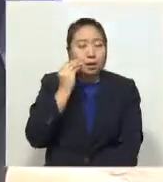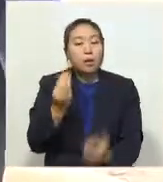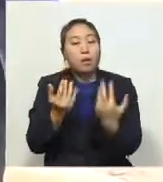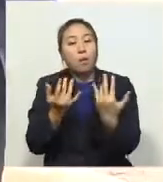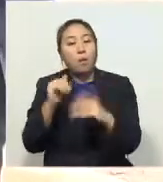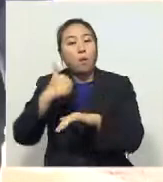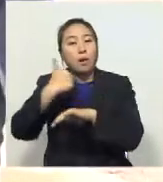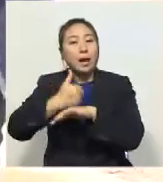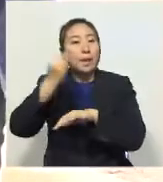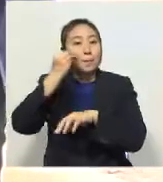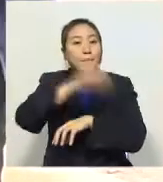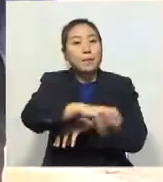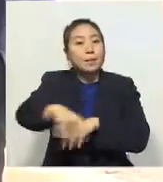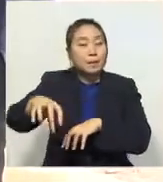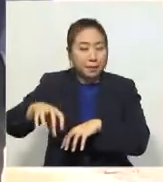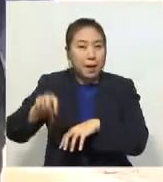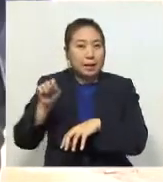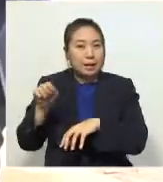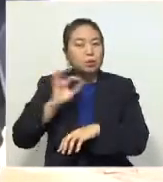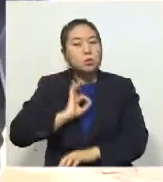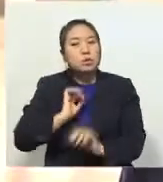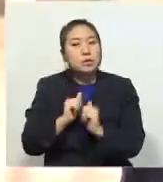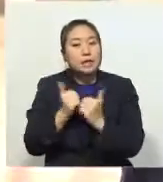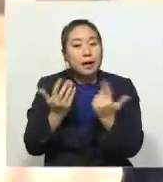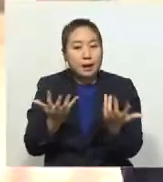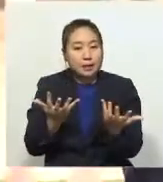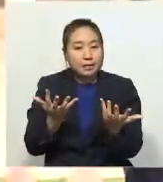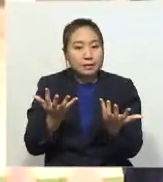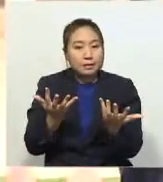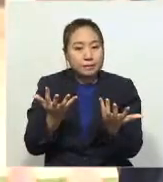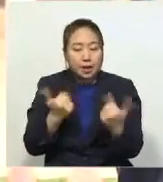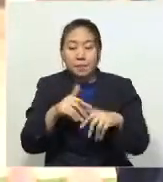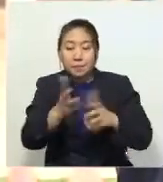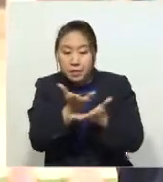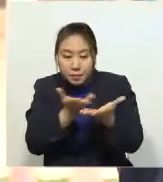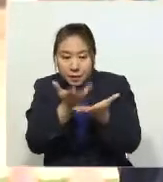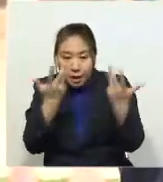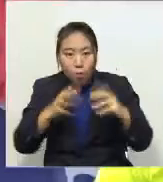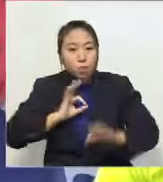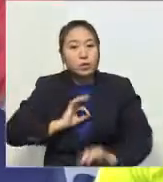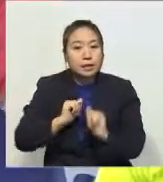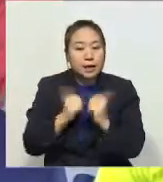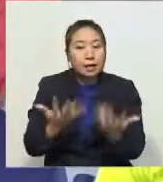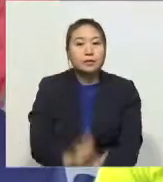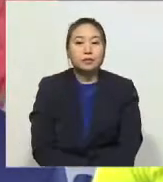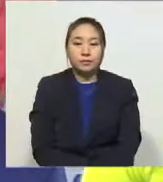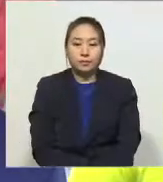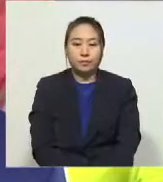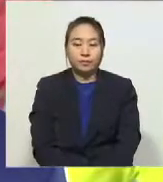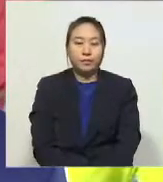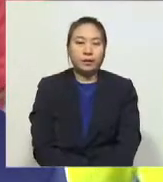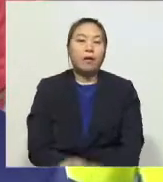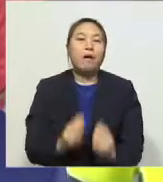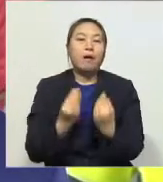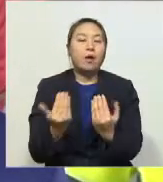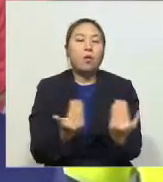ของผู้ใหญ่บ้านบ้านห้วยขาบกันค่ะว่ามีความรู้สึกอย่างไรหลังจากที่มีการทำประชามติกันแล้วค่ะ ก็เพื่ออนาคตของลูกหล